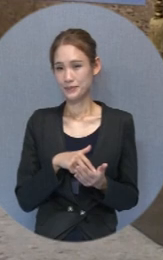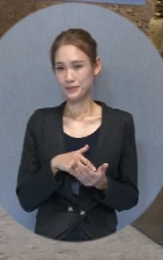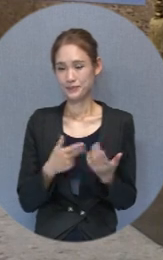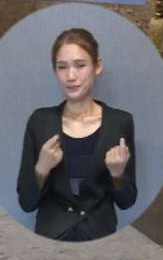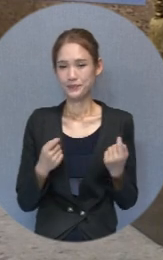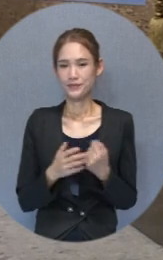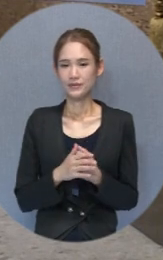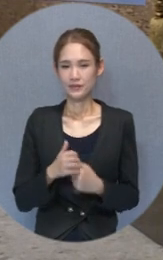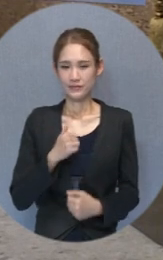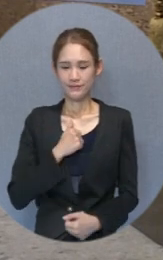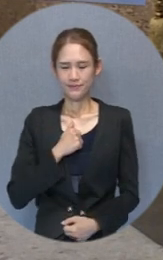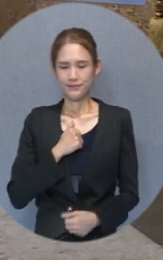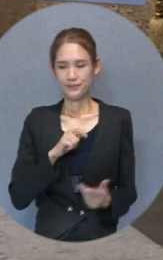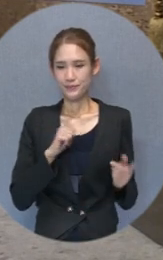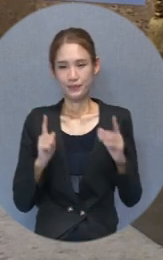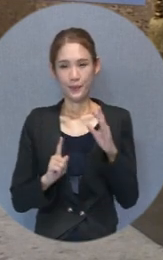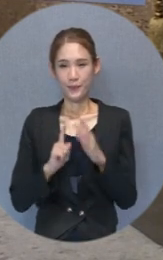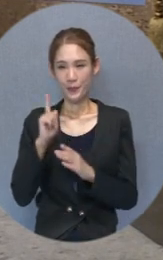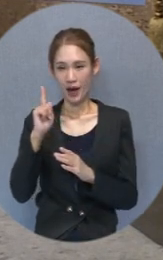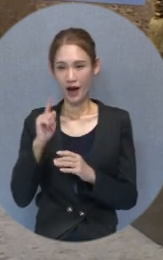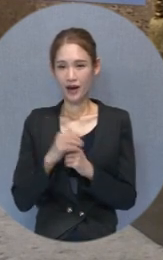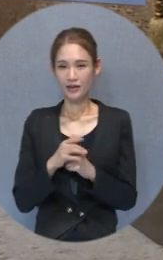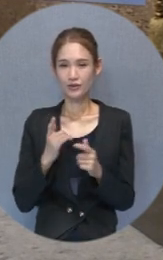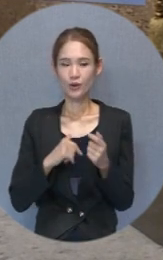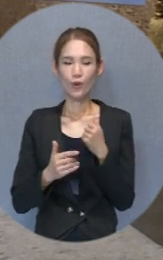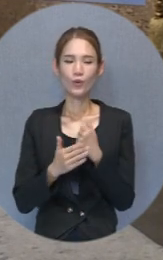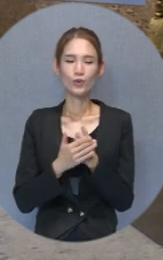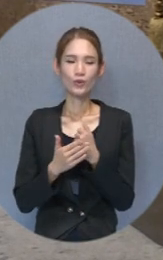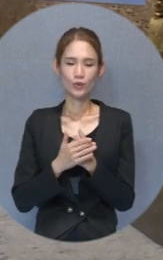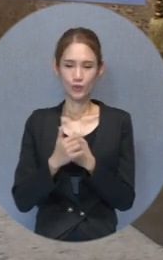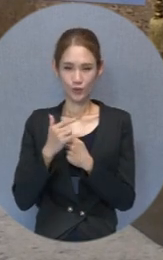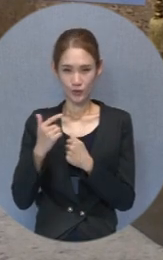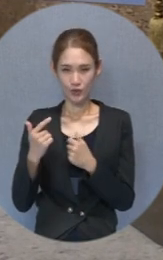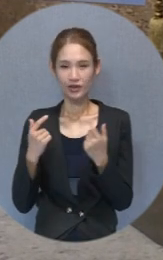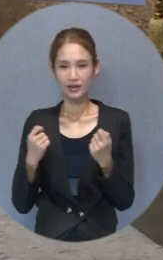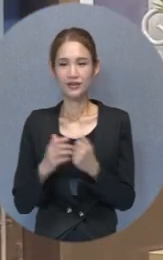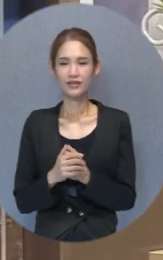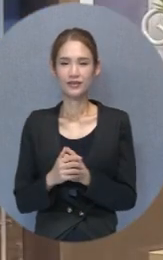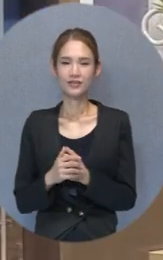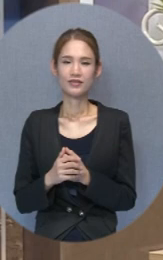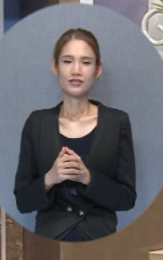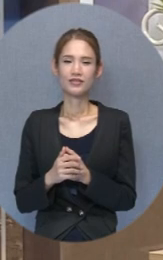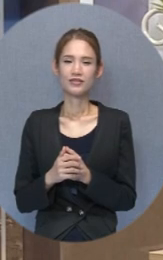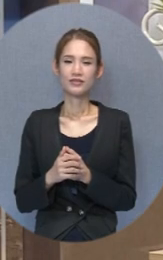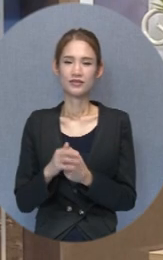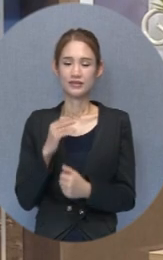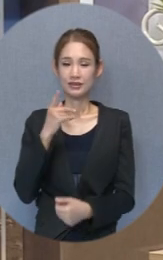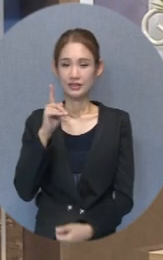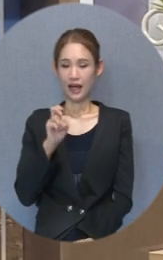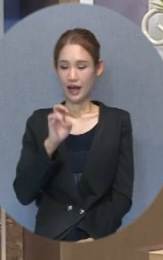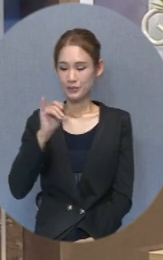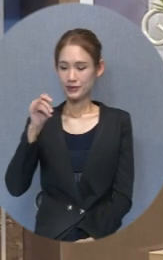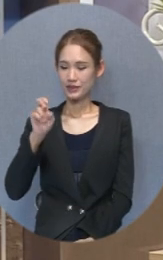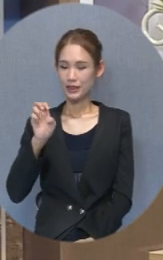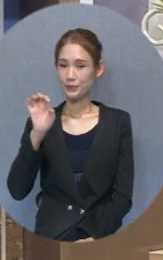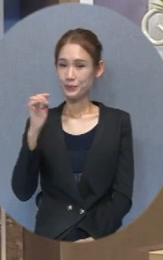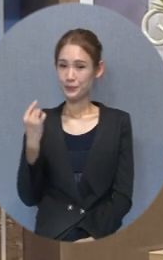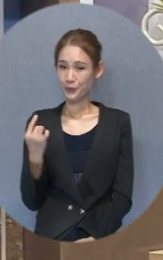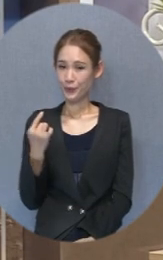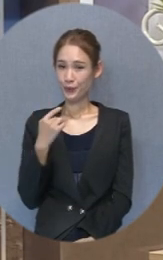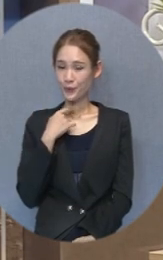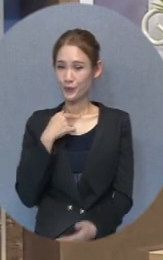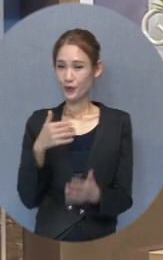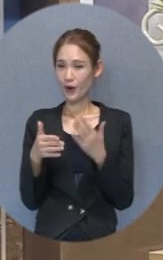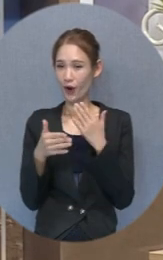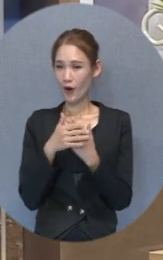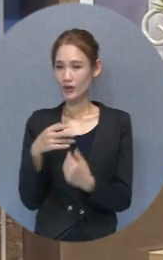또 자존감을 높이는 데도 네. 굉장히 큰 기여를 네. 하고 있는 네. 것 같은데 지금 이 담신포가 사실 처음에는 경력단절